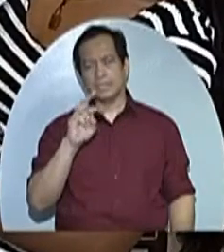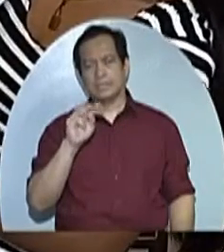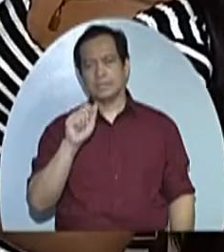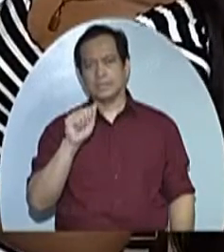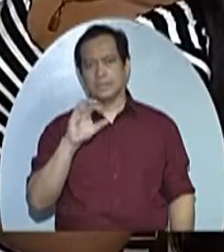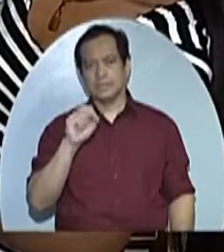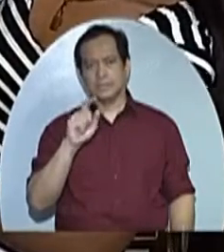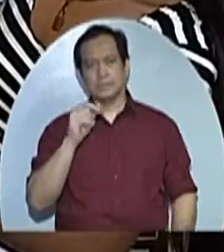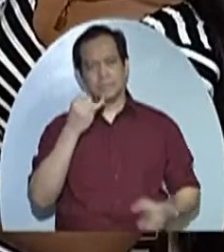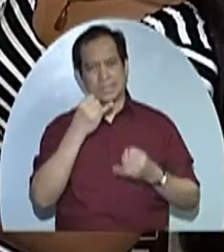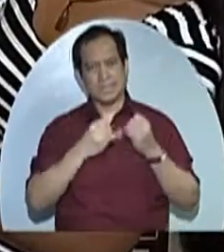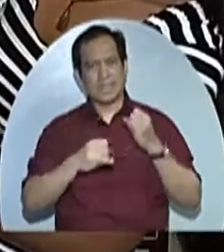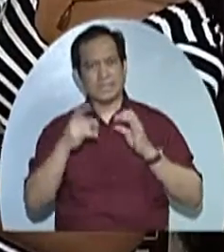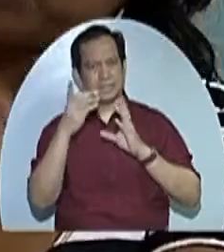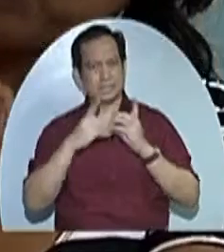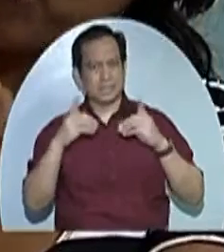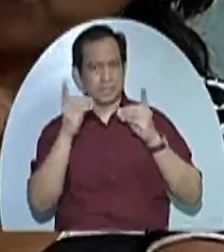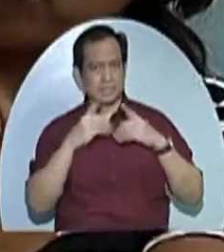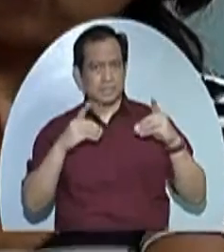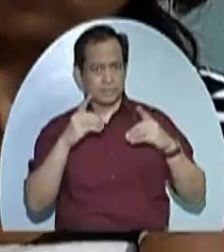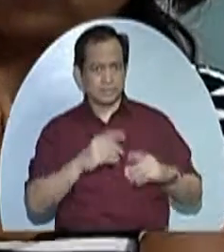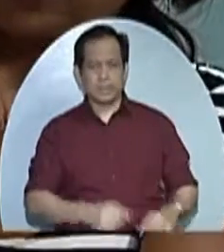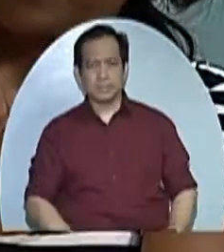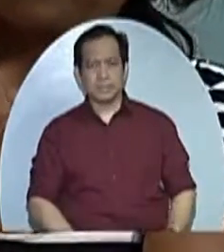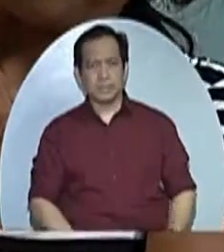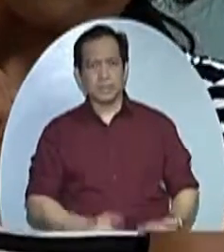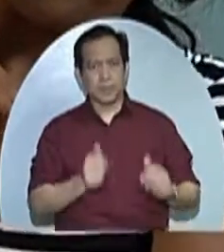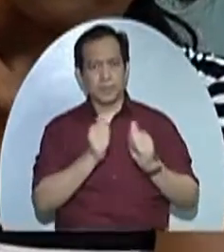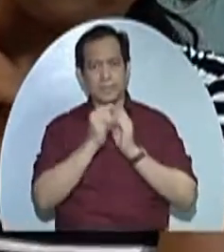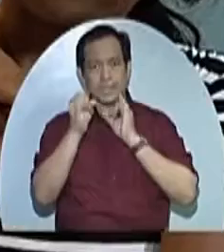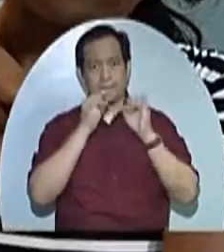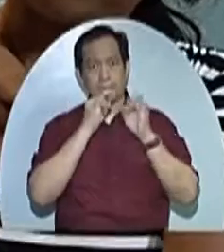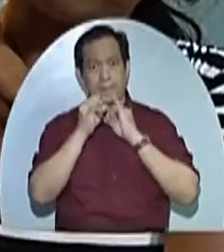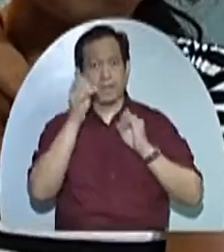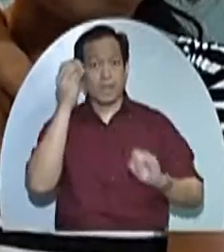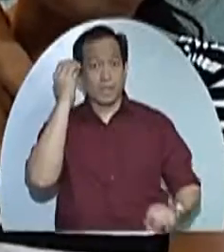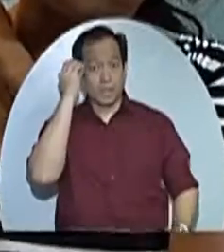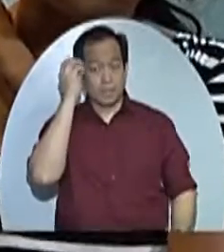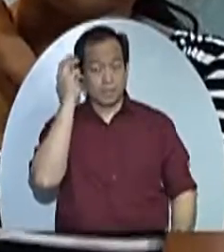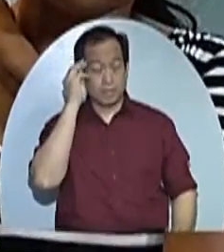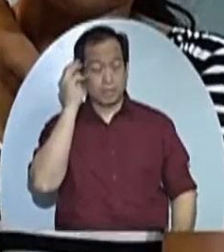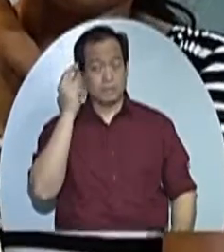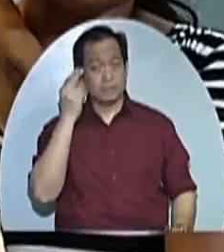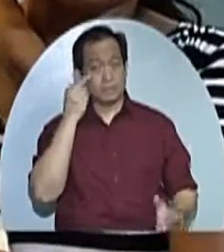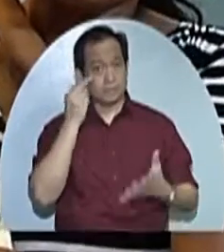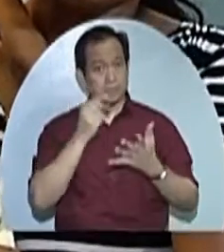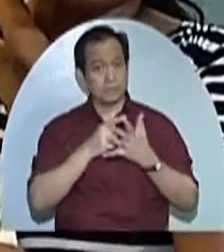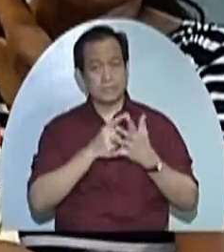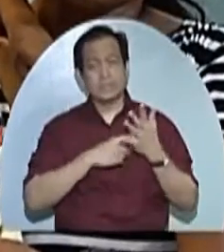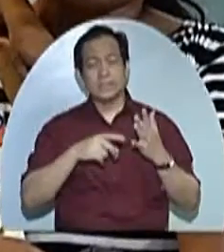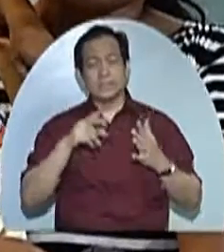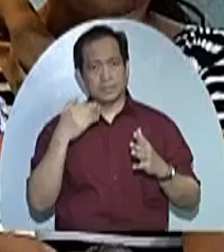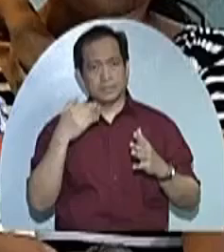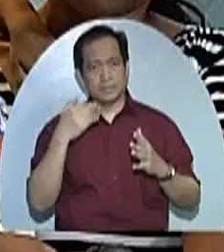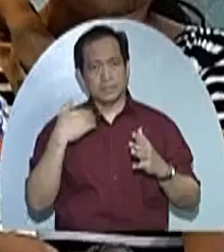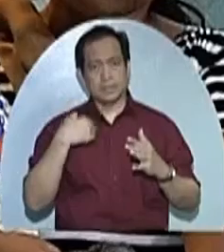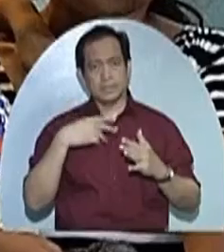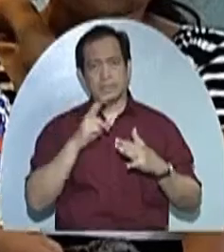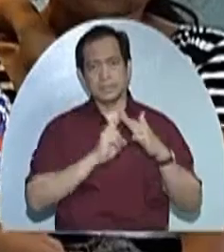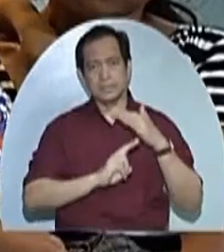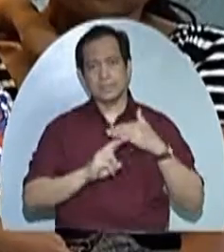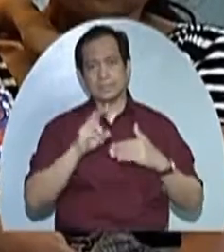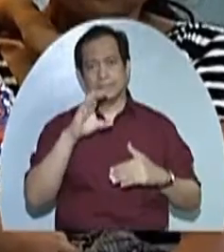adenocarcinoma yung last diagnose niya. Sa pakikipanayam ni Ginoong Orly Mercado, nalaman namin na